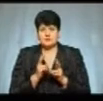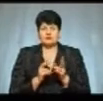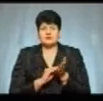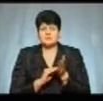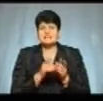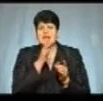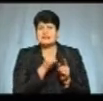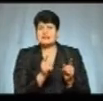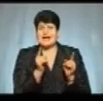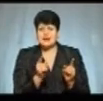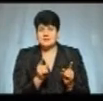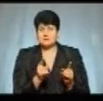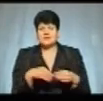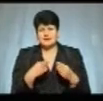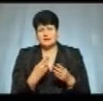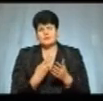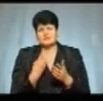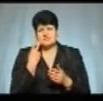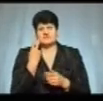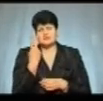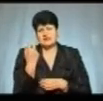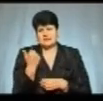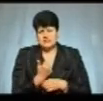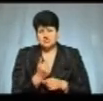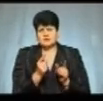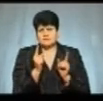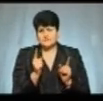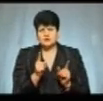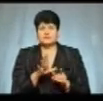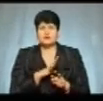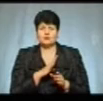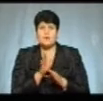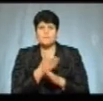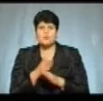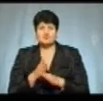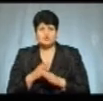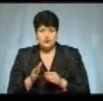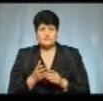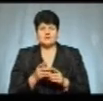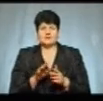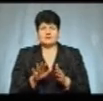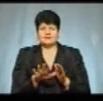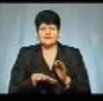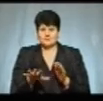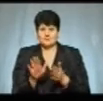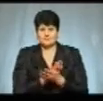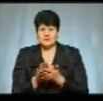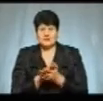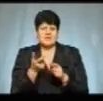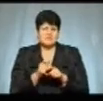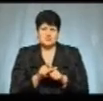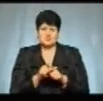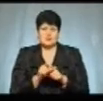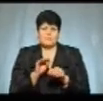відповідні терміни, в основному ми даємо на це 2 тижні. Для того, щоб вони були посортовані, ділянка була зачищена і більше не проводилось